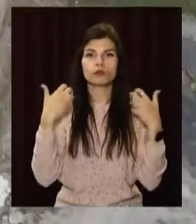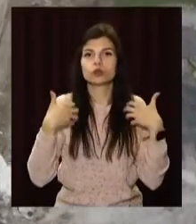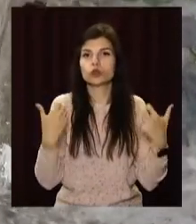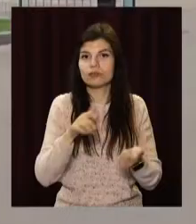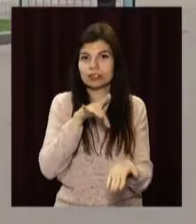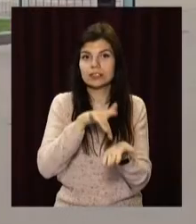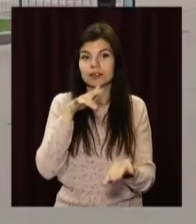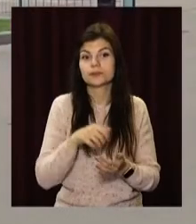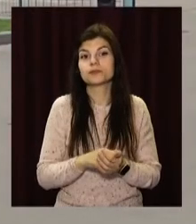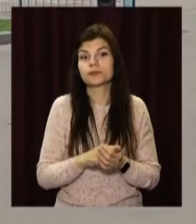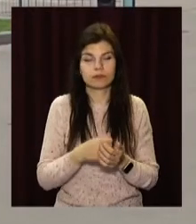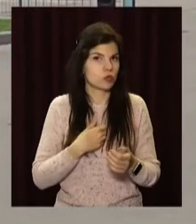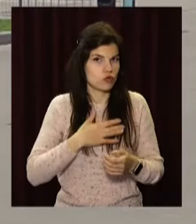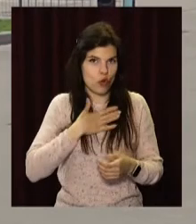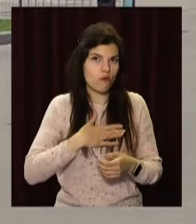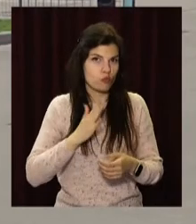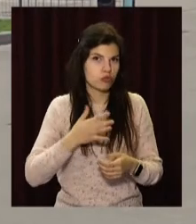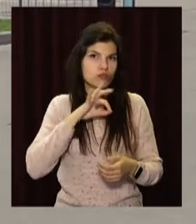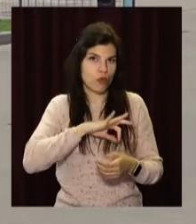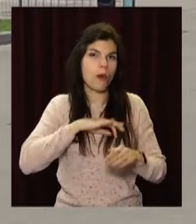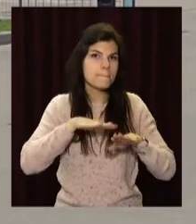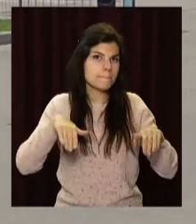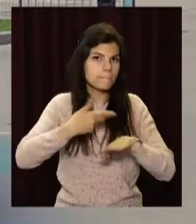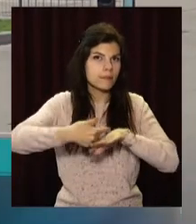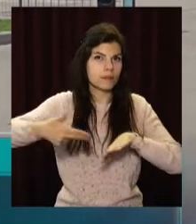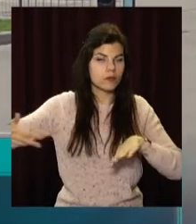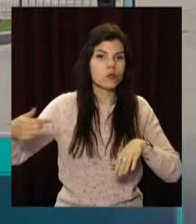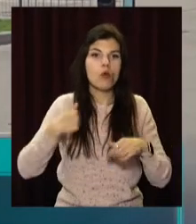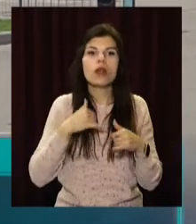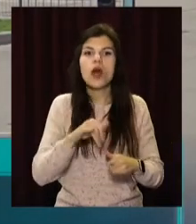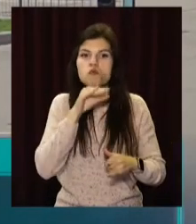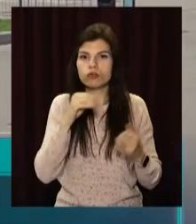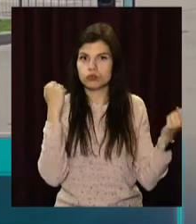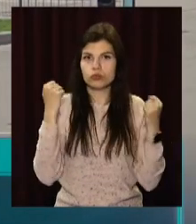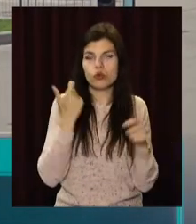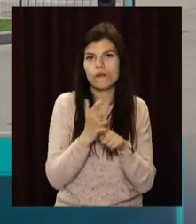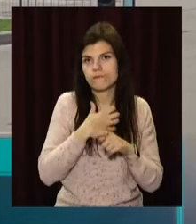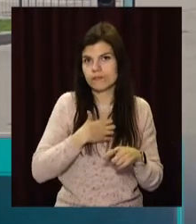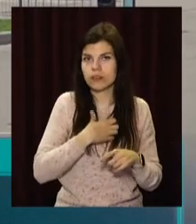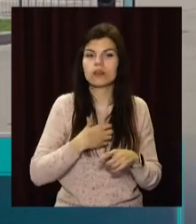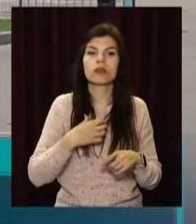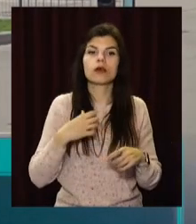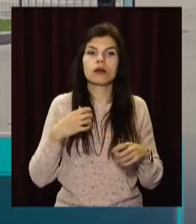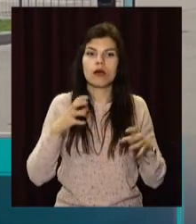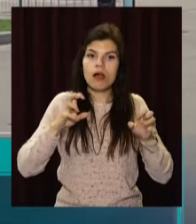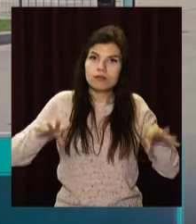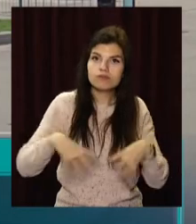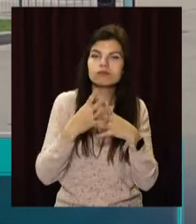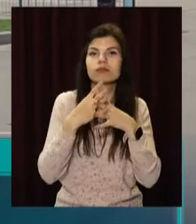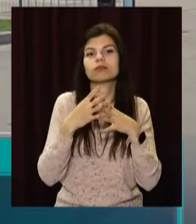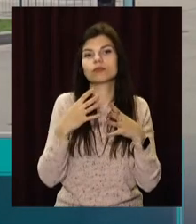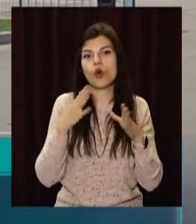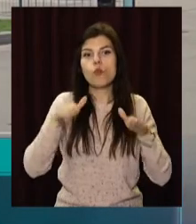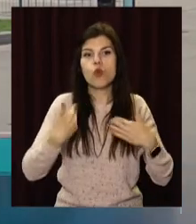спортивно-оздоровчий центр. Ми з удовольствием будемо його використовувати, плавати, тому що для нас, для професіональних спортсменів, дуже важен процес реабілітації і